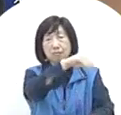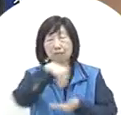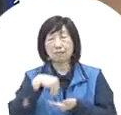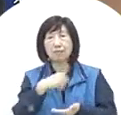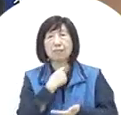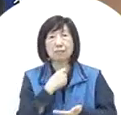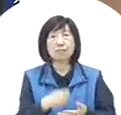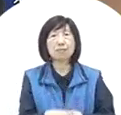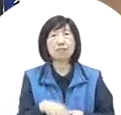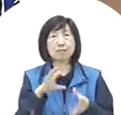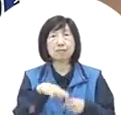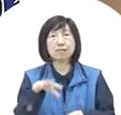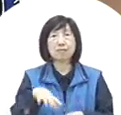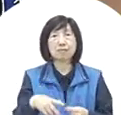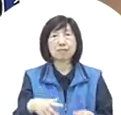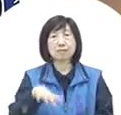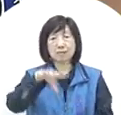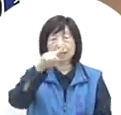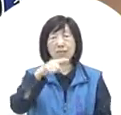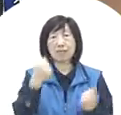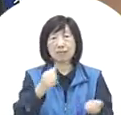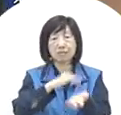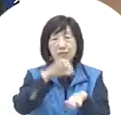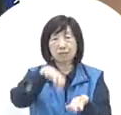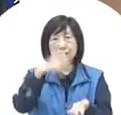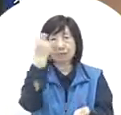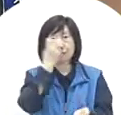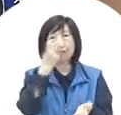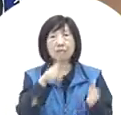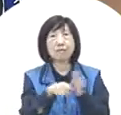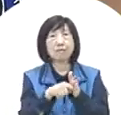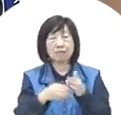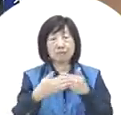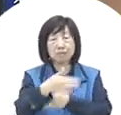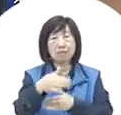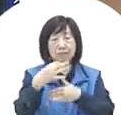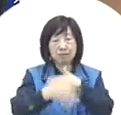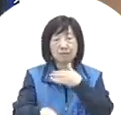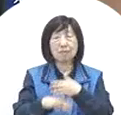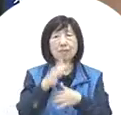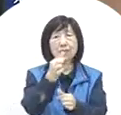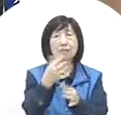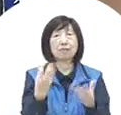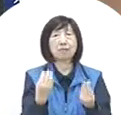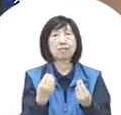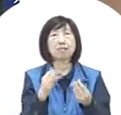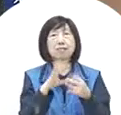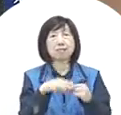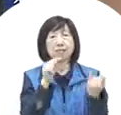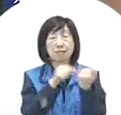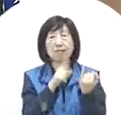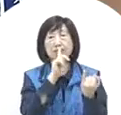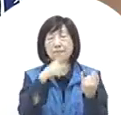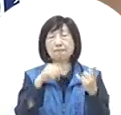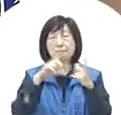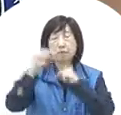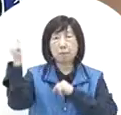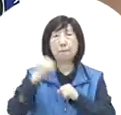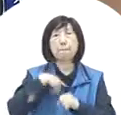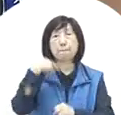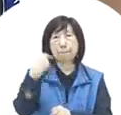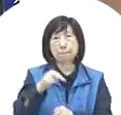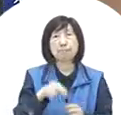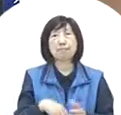所以第一次在这个医院验伤的部分程序没有完成，那当事人他还讲说他回去再把这一